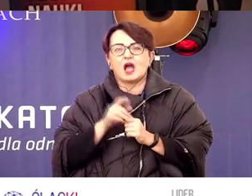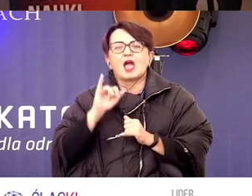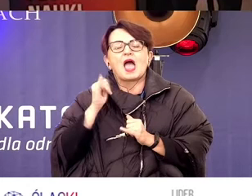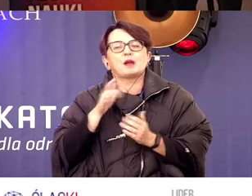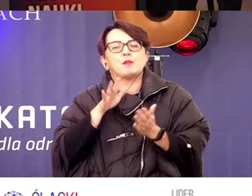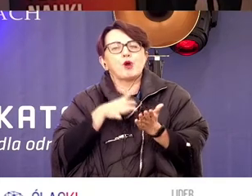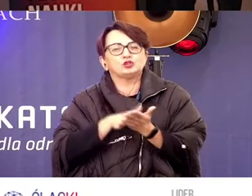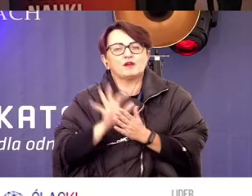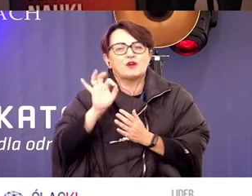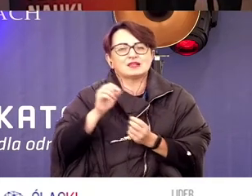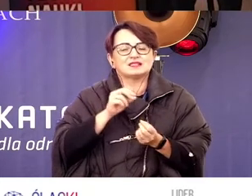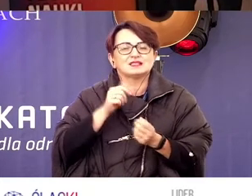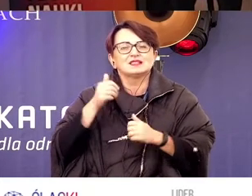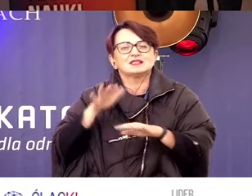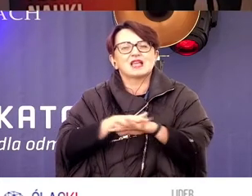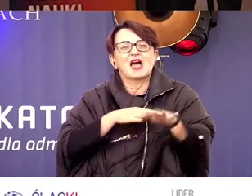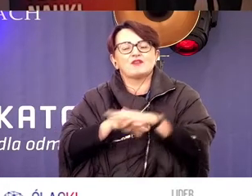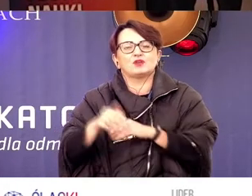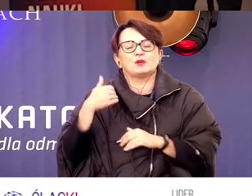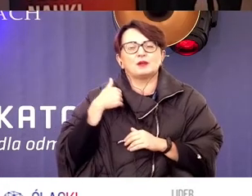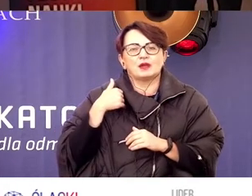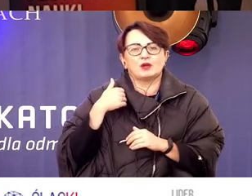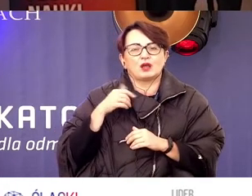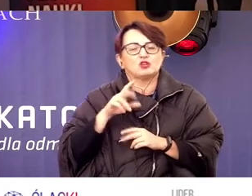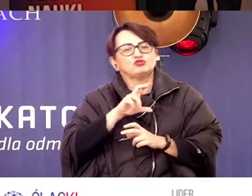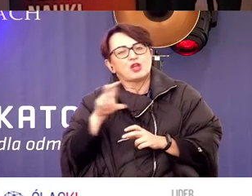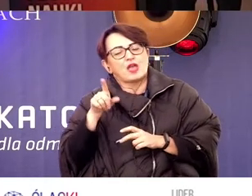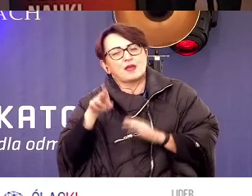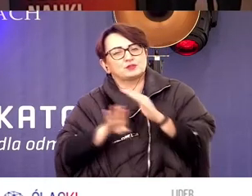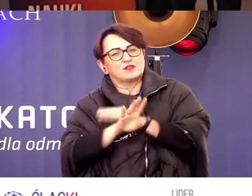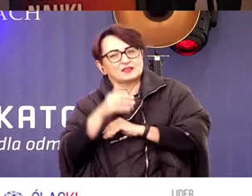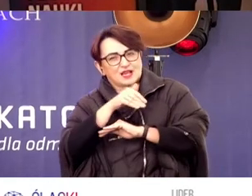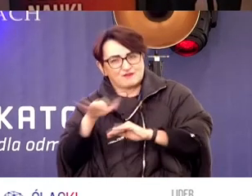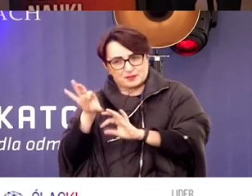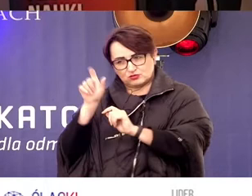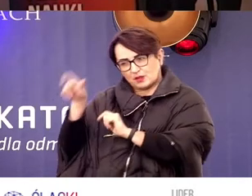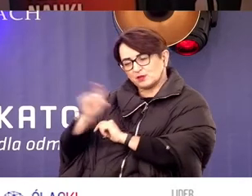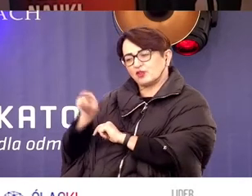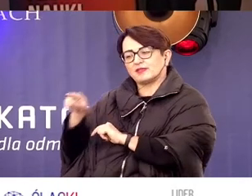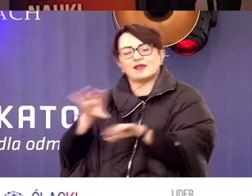kariery dyplomatycznej? Jak to było? Czy to dyplomacja Was wybrała, czy to Wy wybraliście świadomie dyplomację?